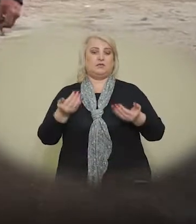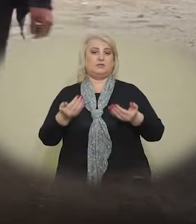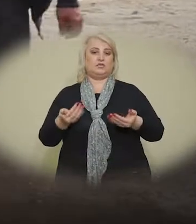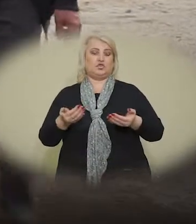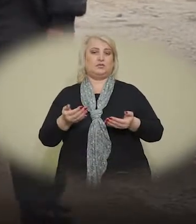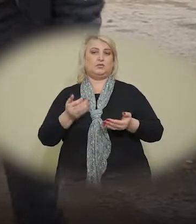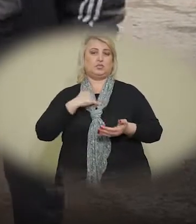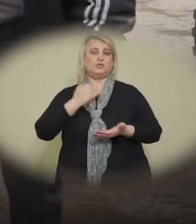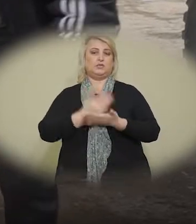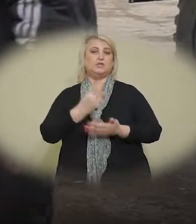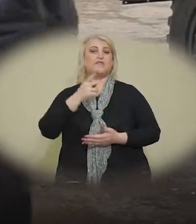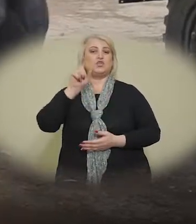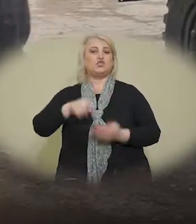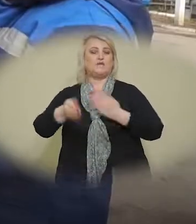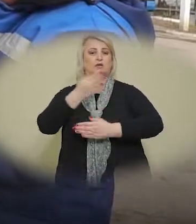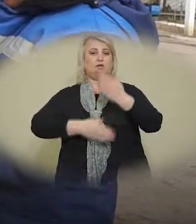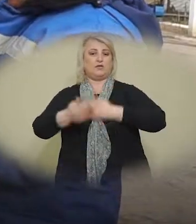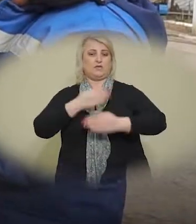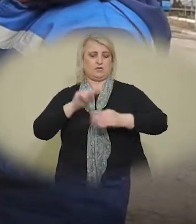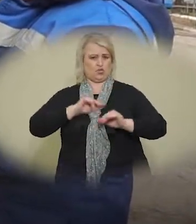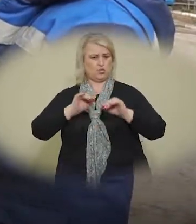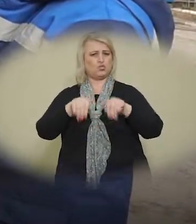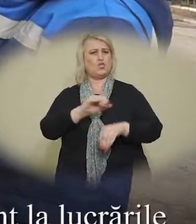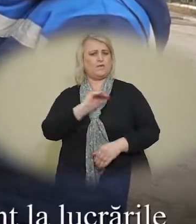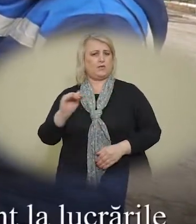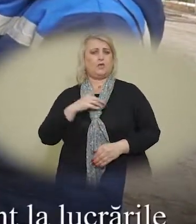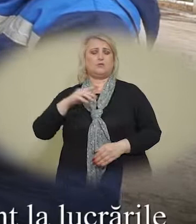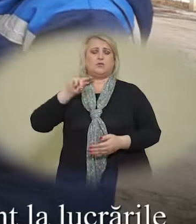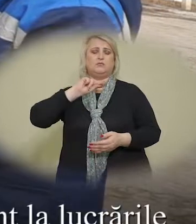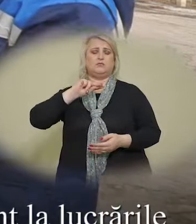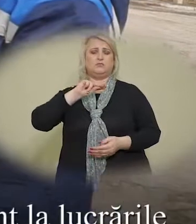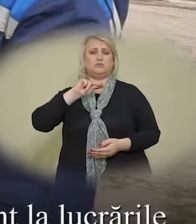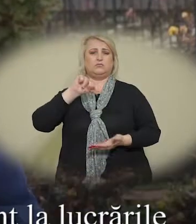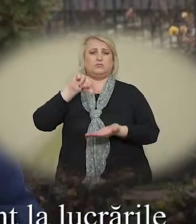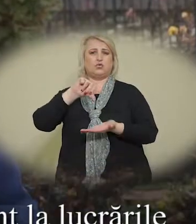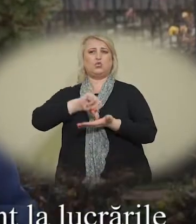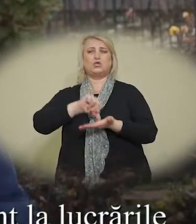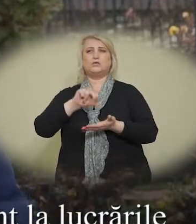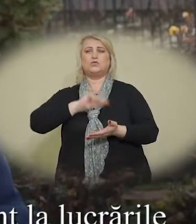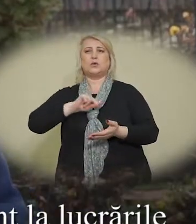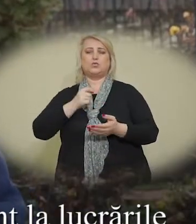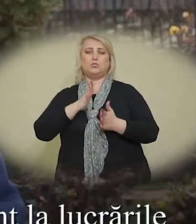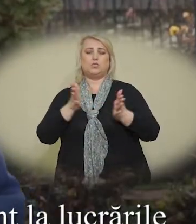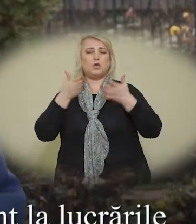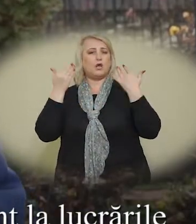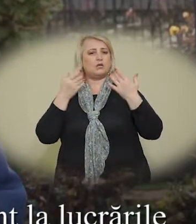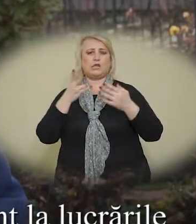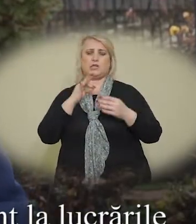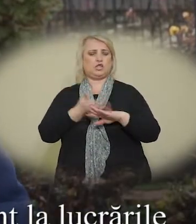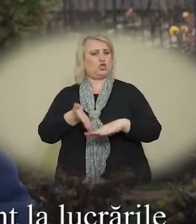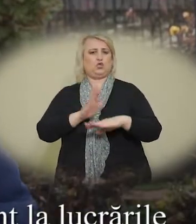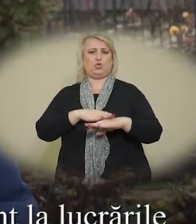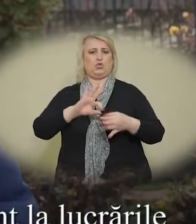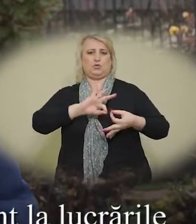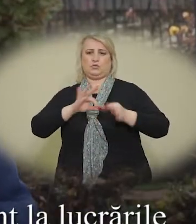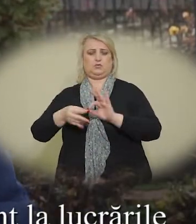cu dizabilități Avem două persoane în colectiv angajatii sunt implicați în lucrări mai ușoare adică nu sunt